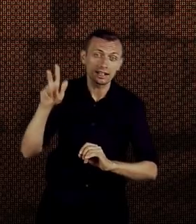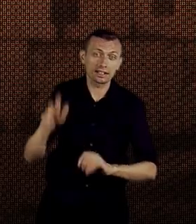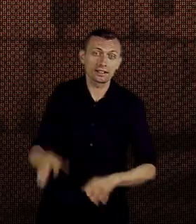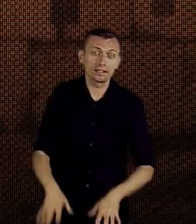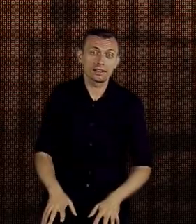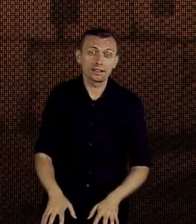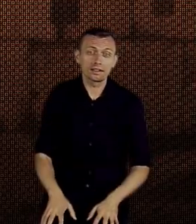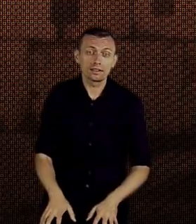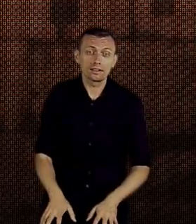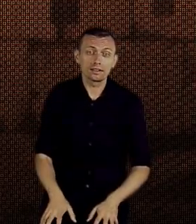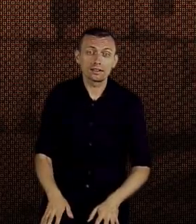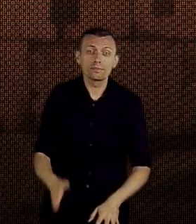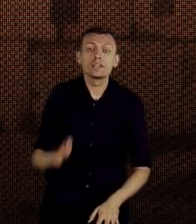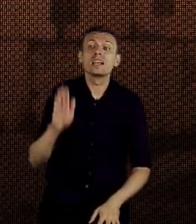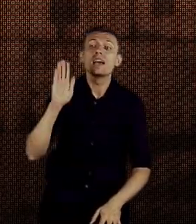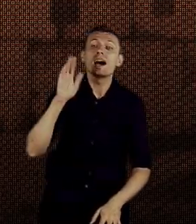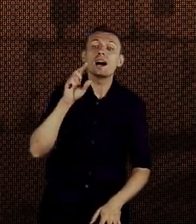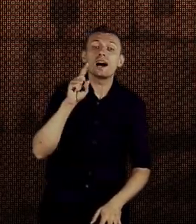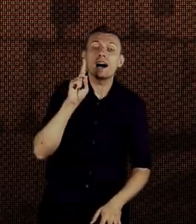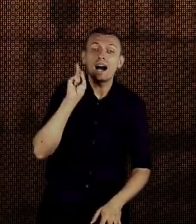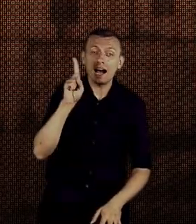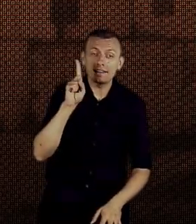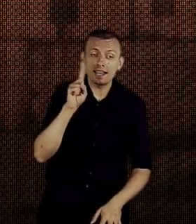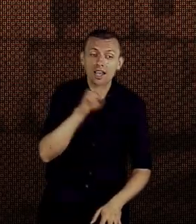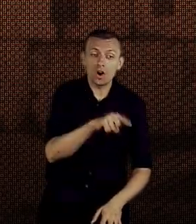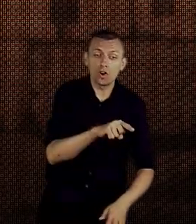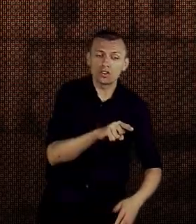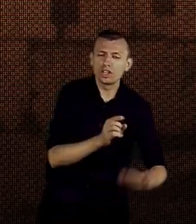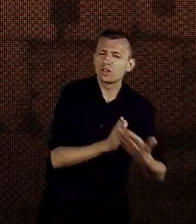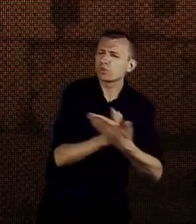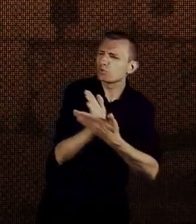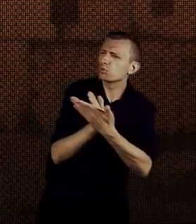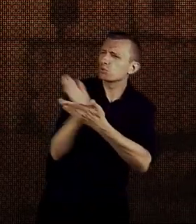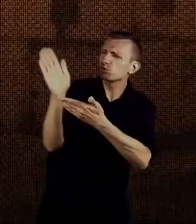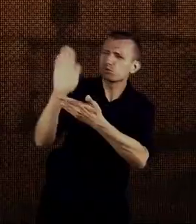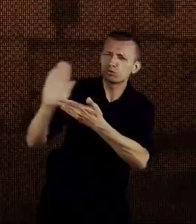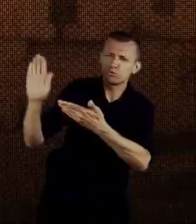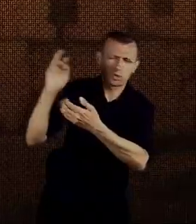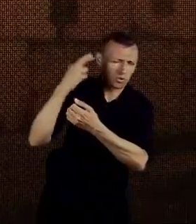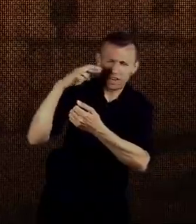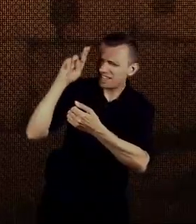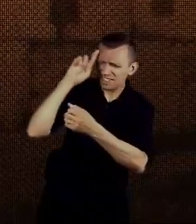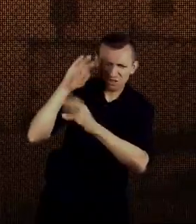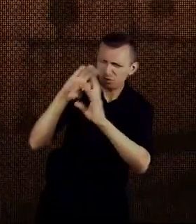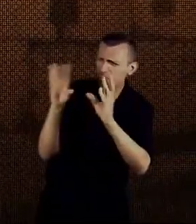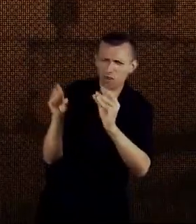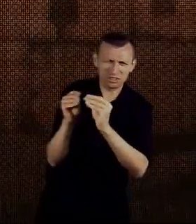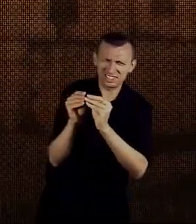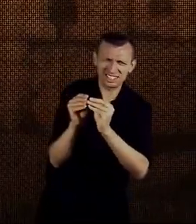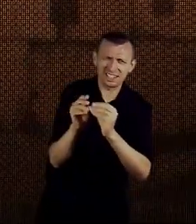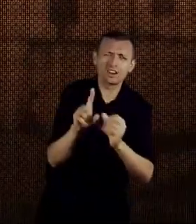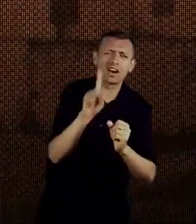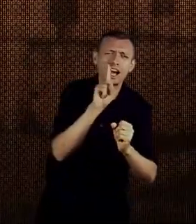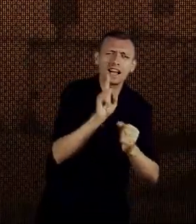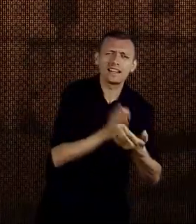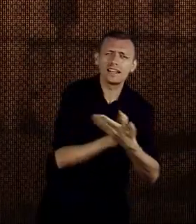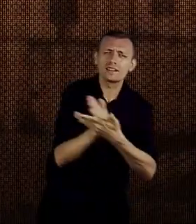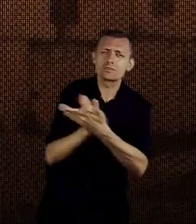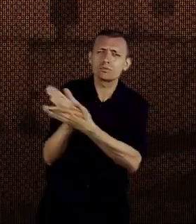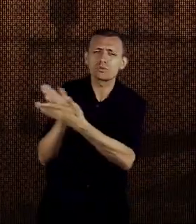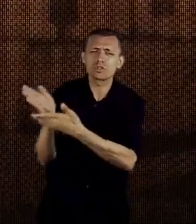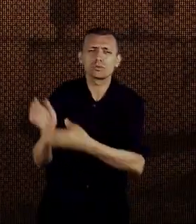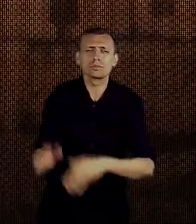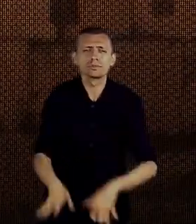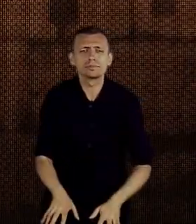wszystko ułoży. Był posłuszny, nie rozumiejąc, co wiedział Abraham. Abraham wiedział